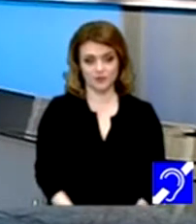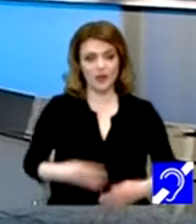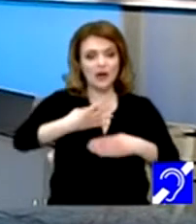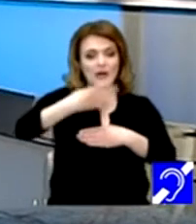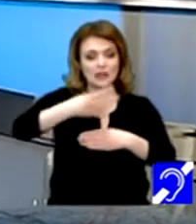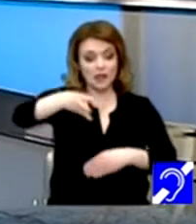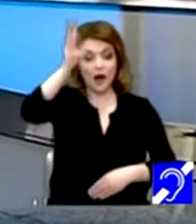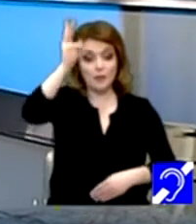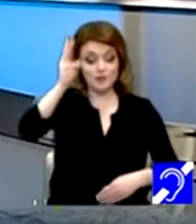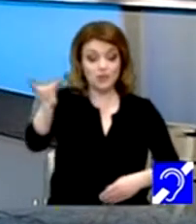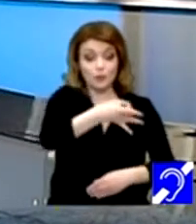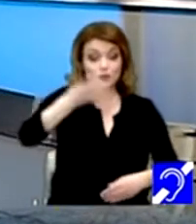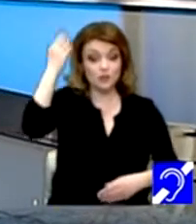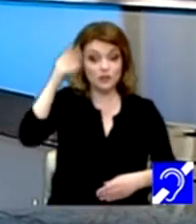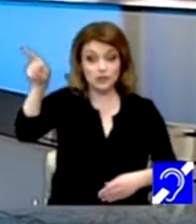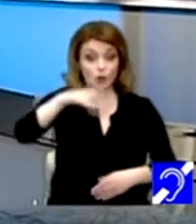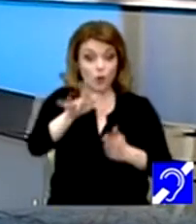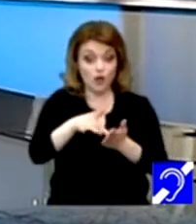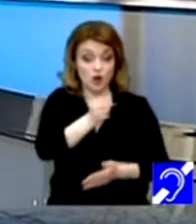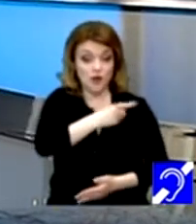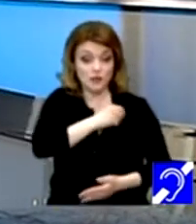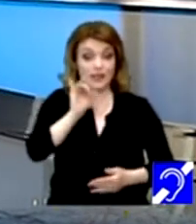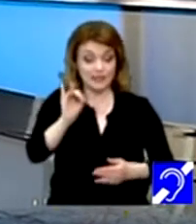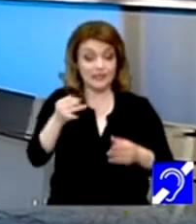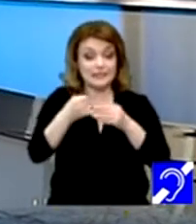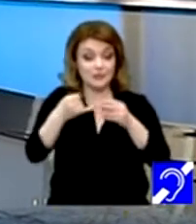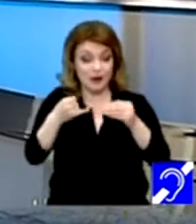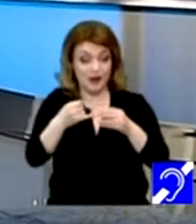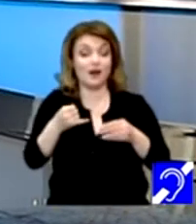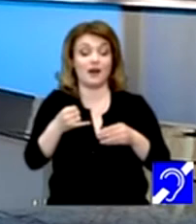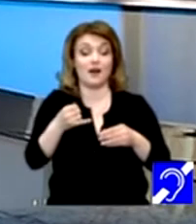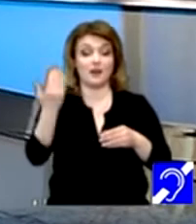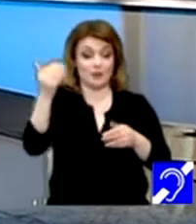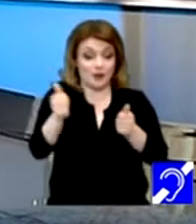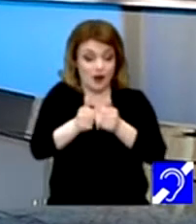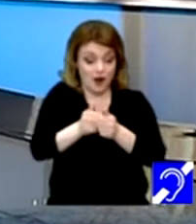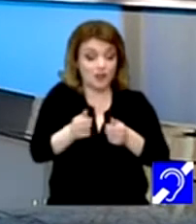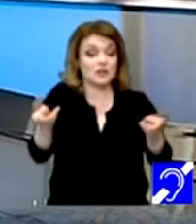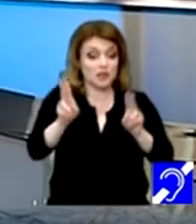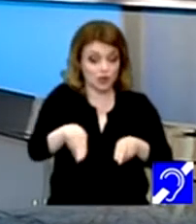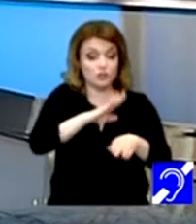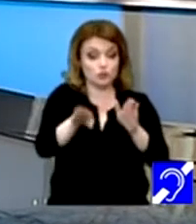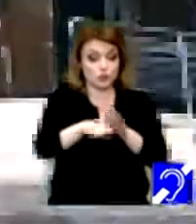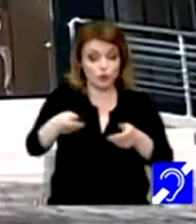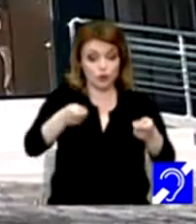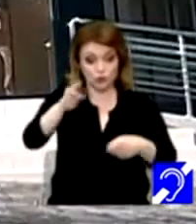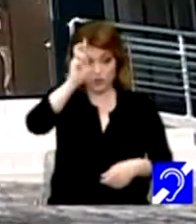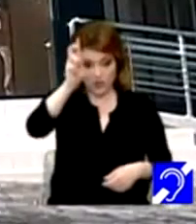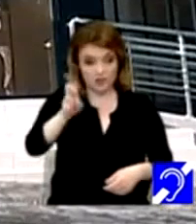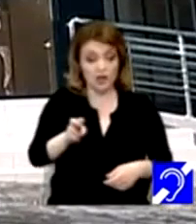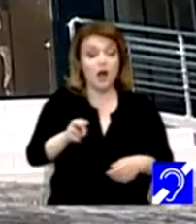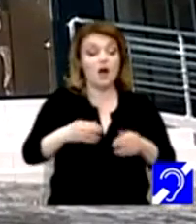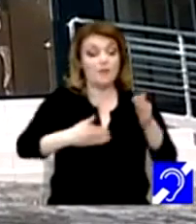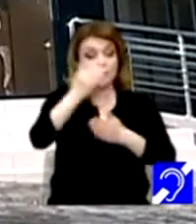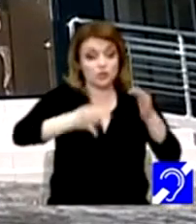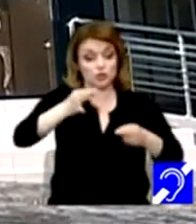Clădirea Consulatului Republicii Moldova din Odessa și terenul aferent acesteia rămân în posesia statului. Curtea de apel Chișinău a stabilit că